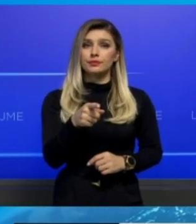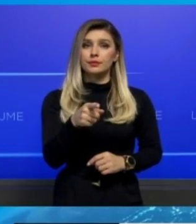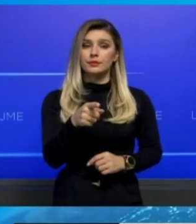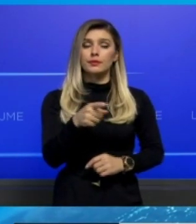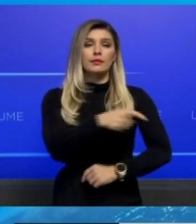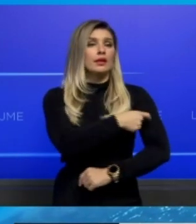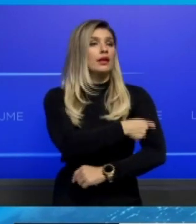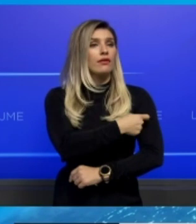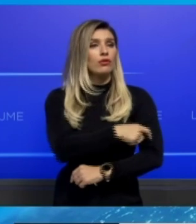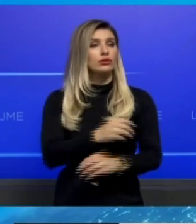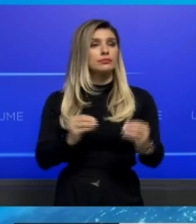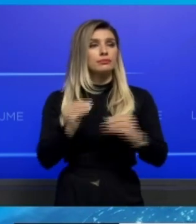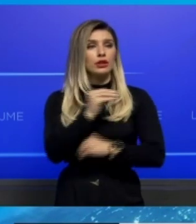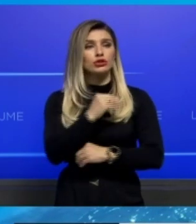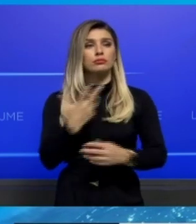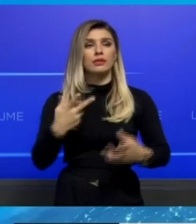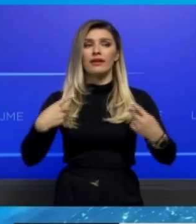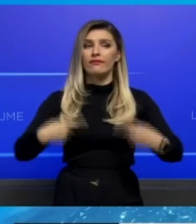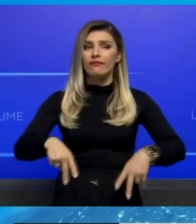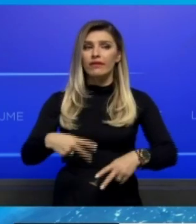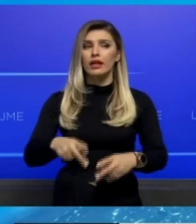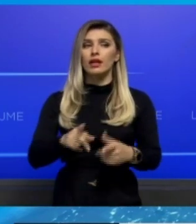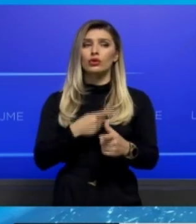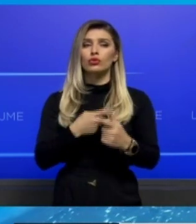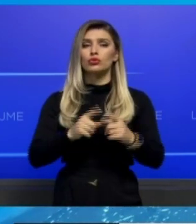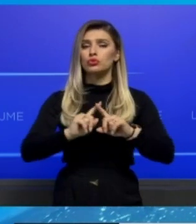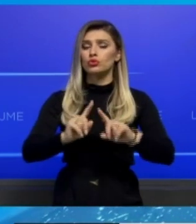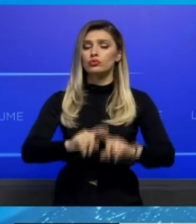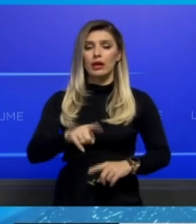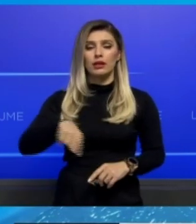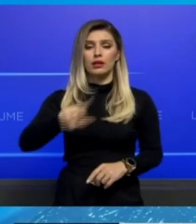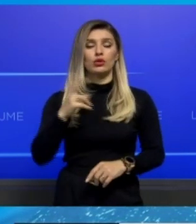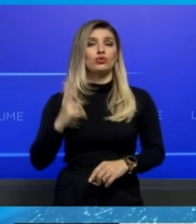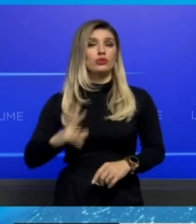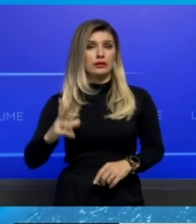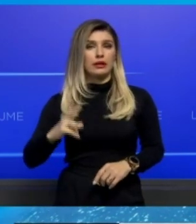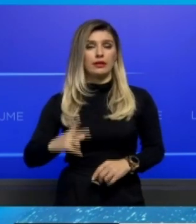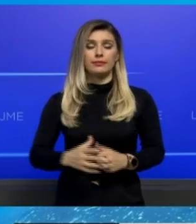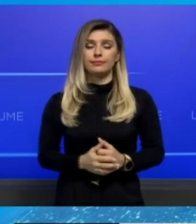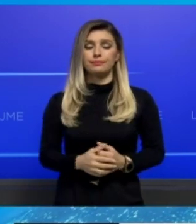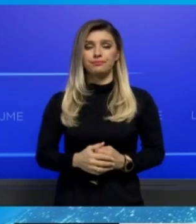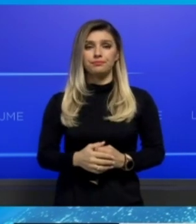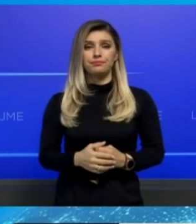nervoz, frig e panik të qytetarët si konsumatorë.